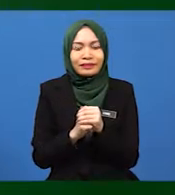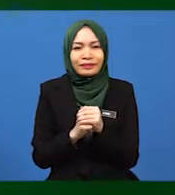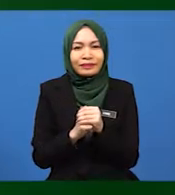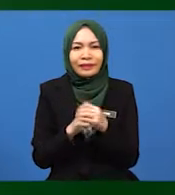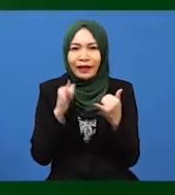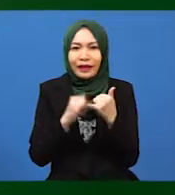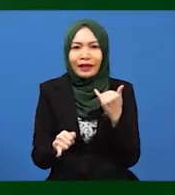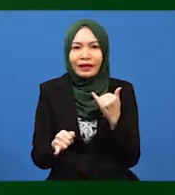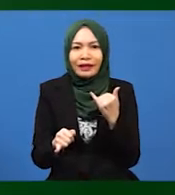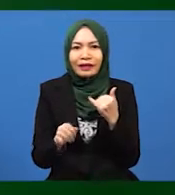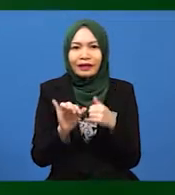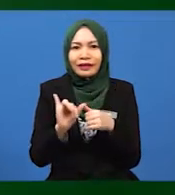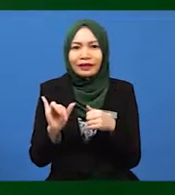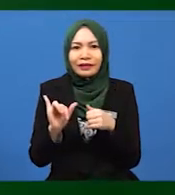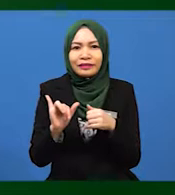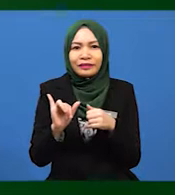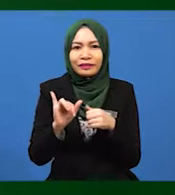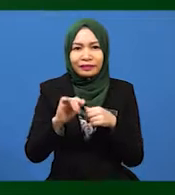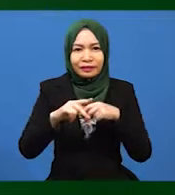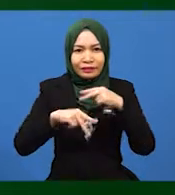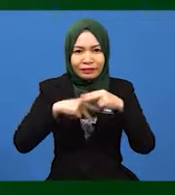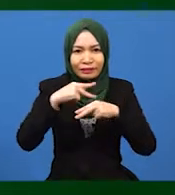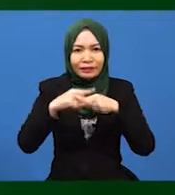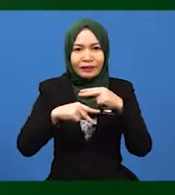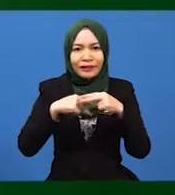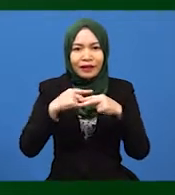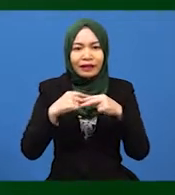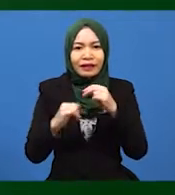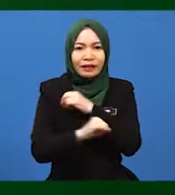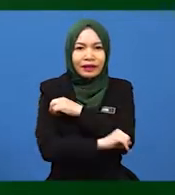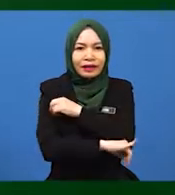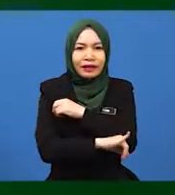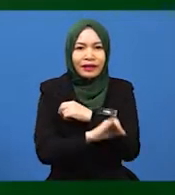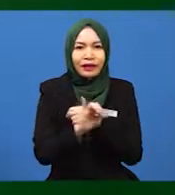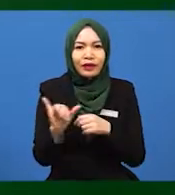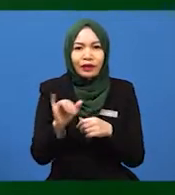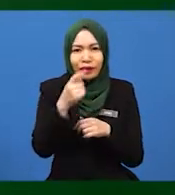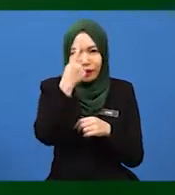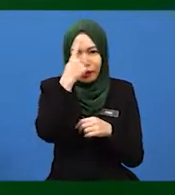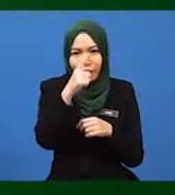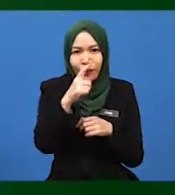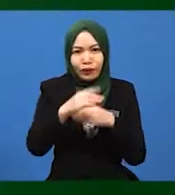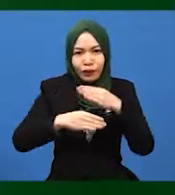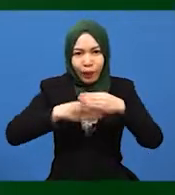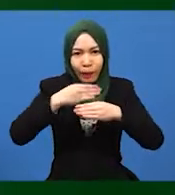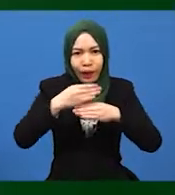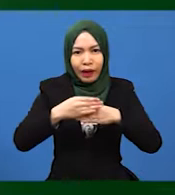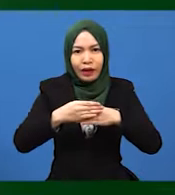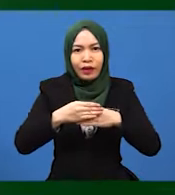Akhir sekali, simpulkan ekornya untuk mematikan balutan seperti